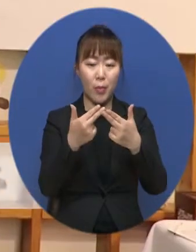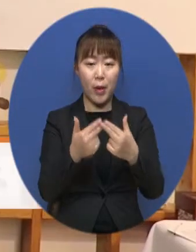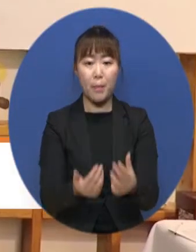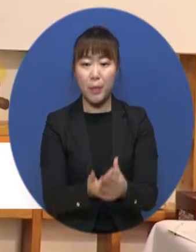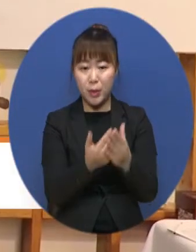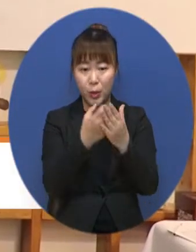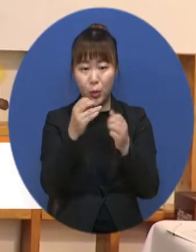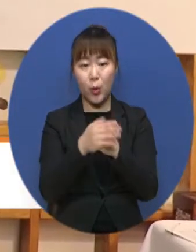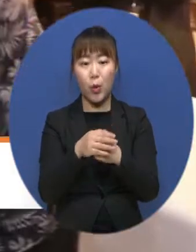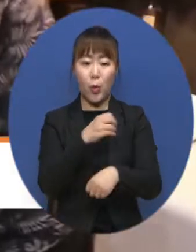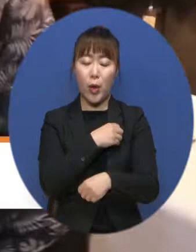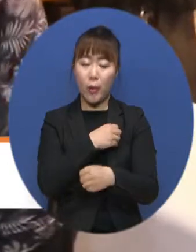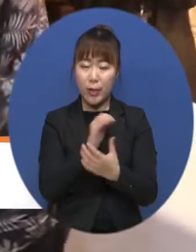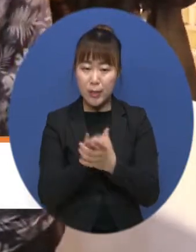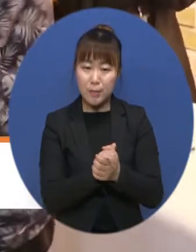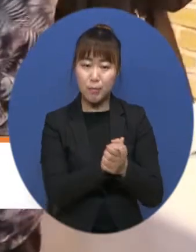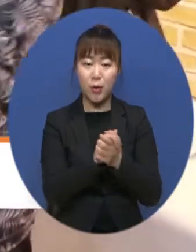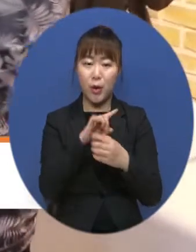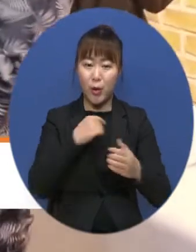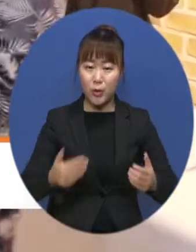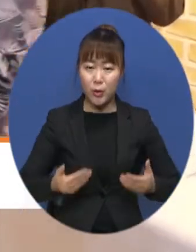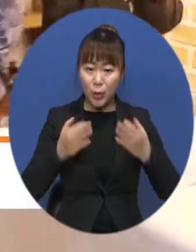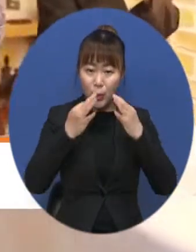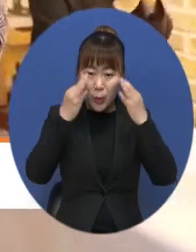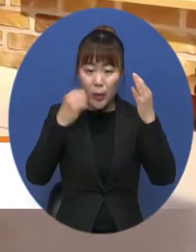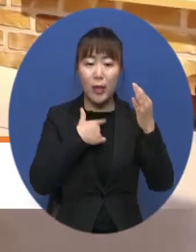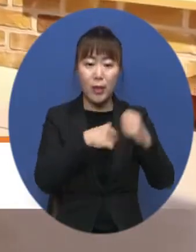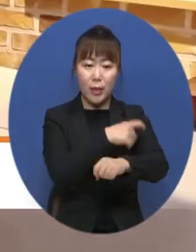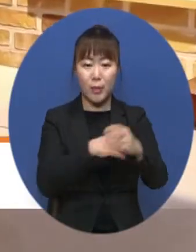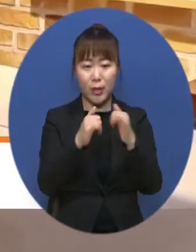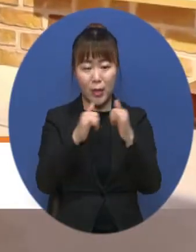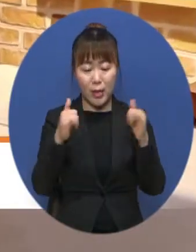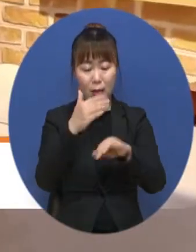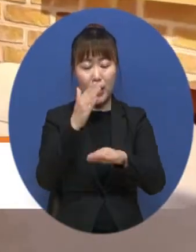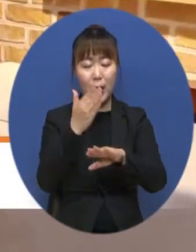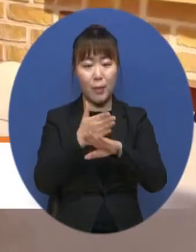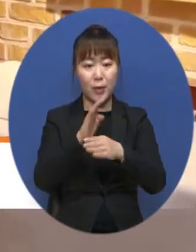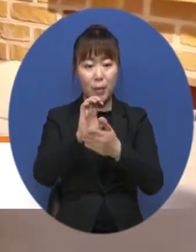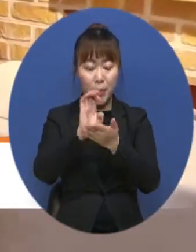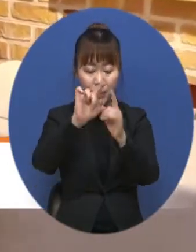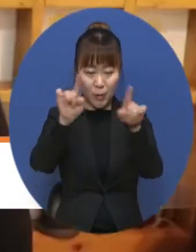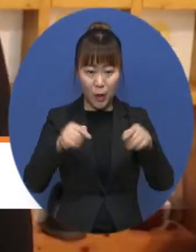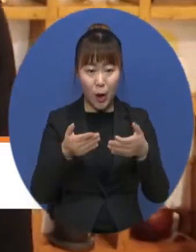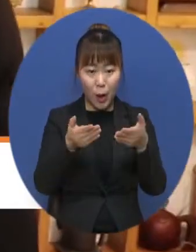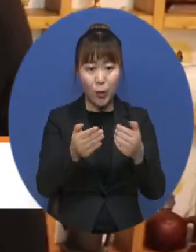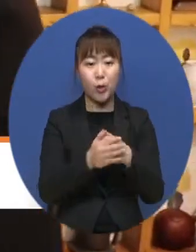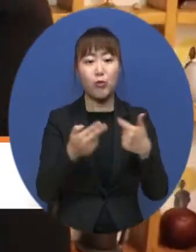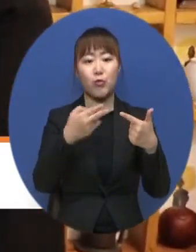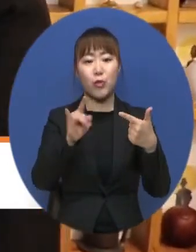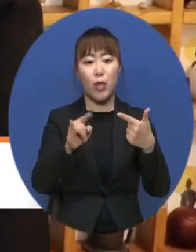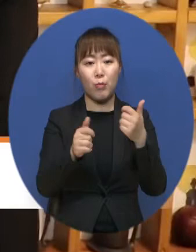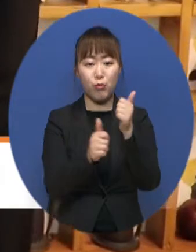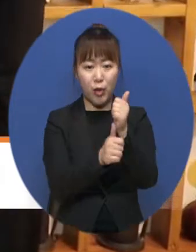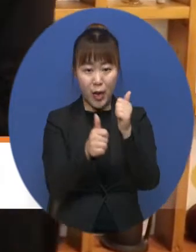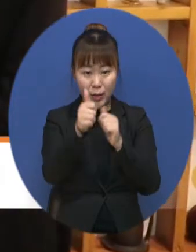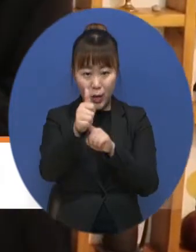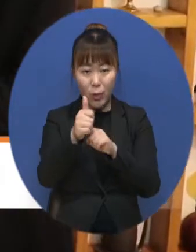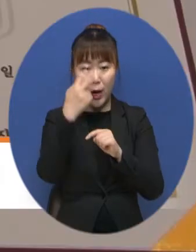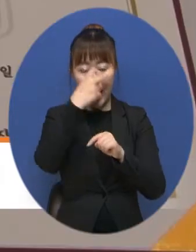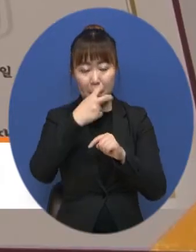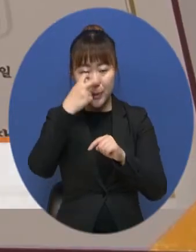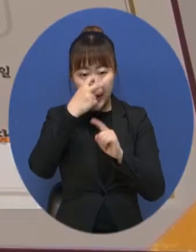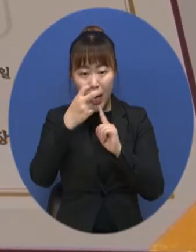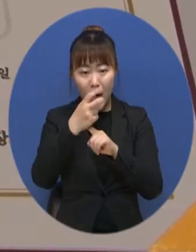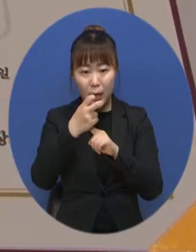발전과 회원과의 친목에 헌신적으로 노력한 임원들에게 감사패를 수여하고 올해 제6대 부회장과 감사 등을